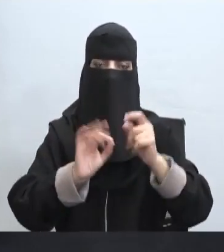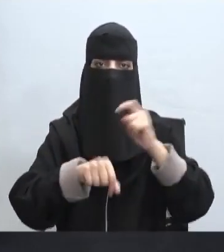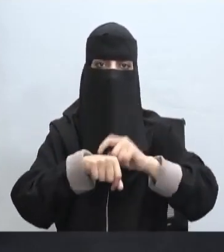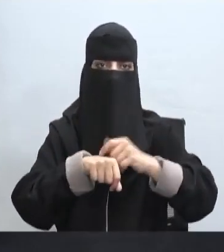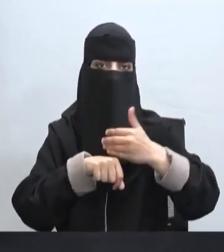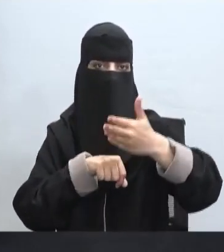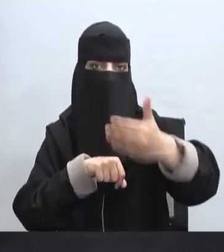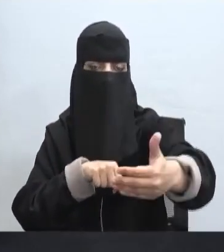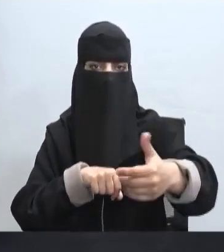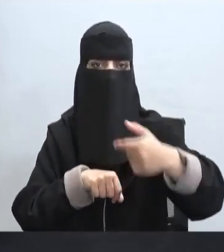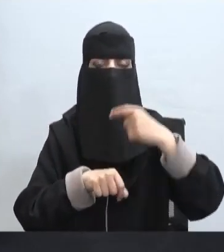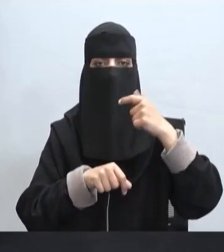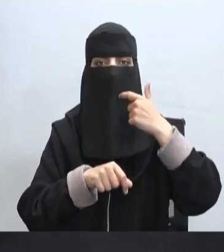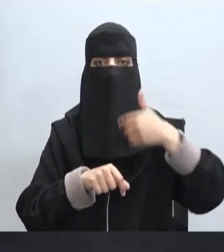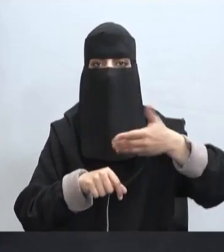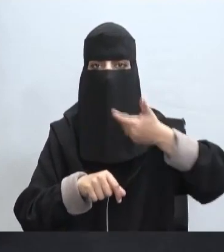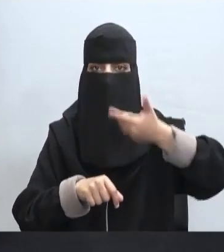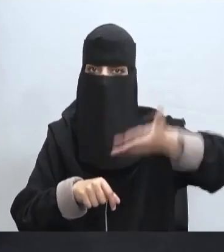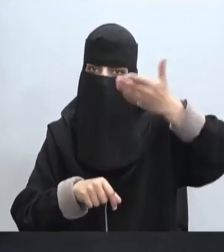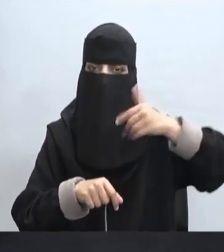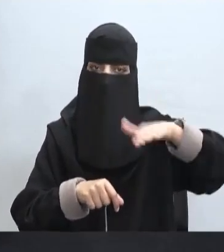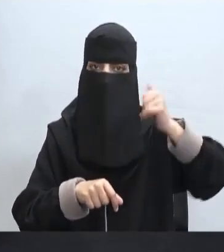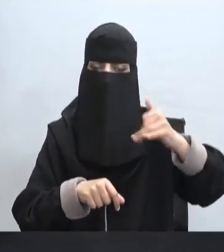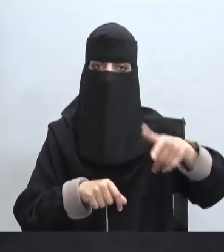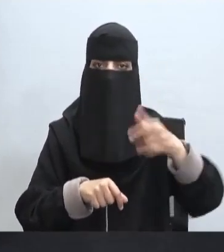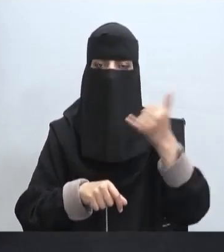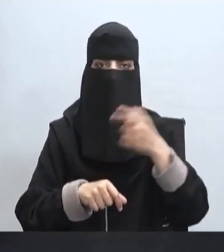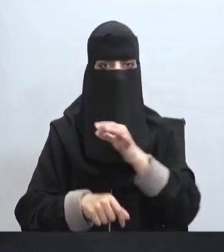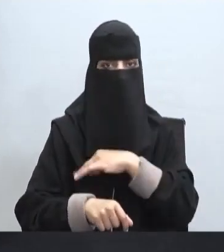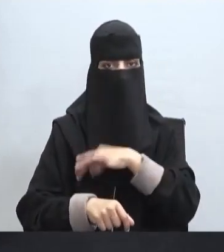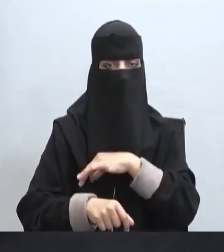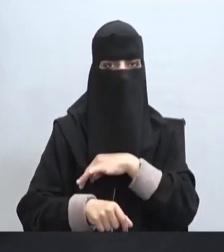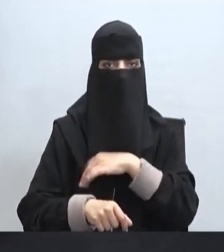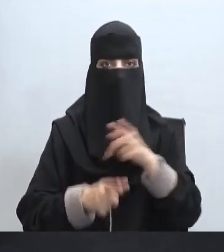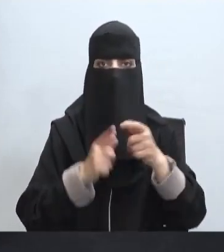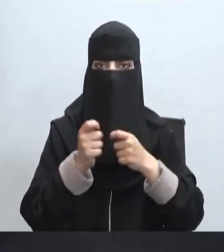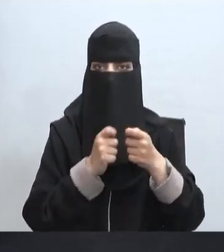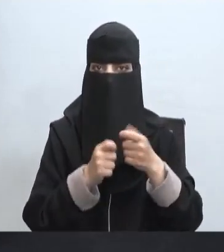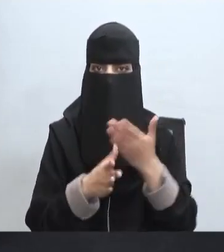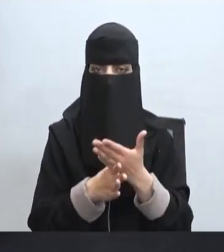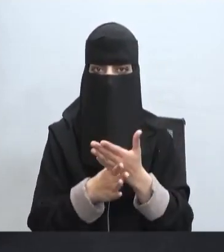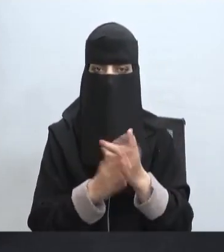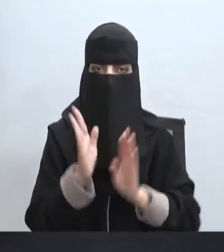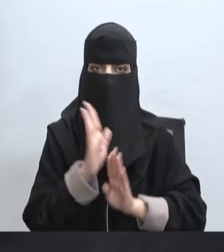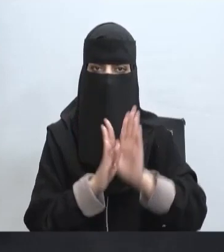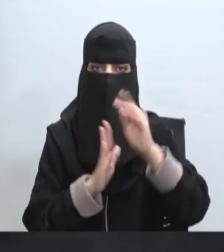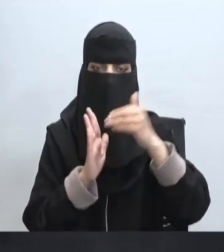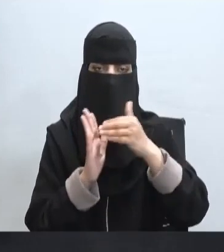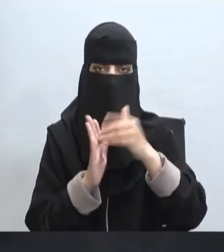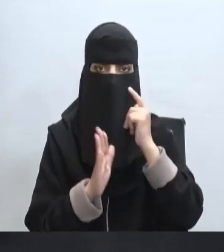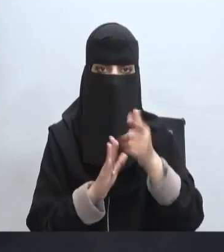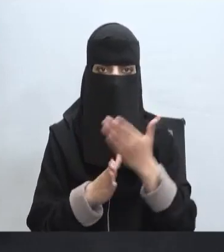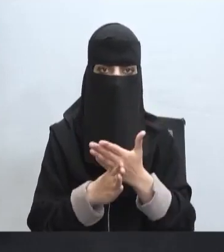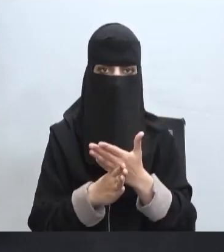وقت مبكر لمرحله التقاعد وهذا من منافع الاستثمار التي يحققها كما